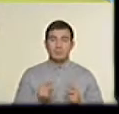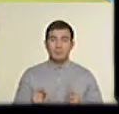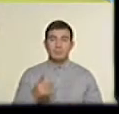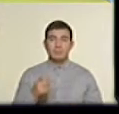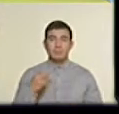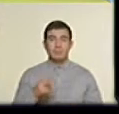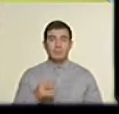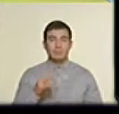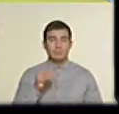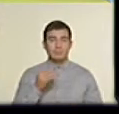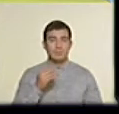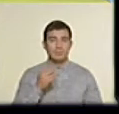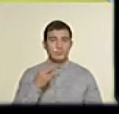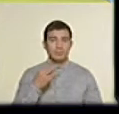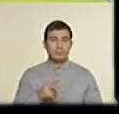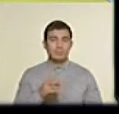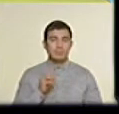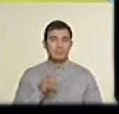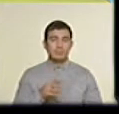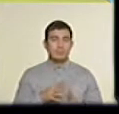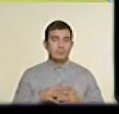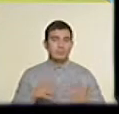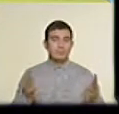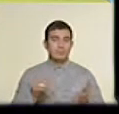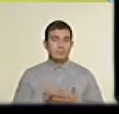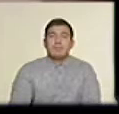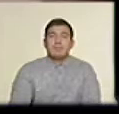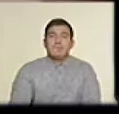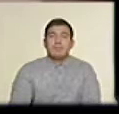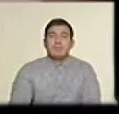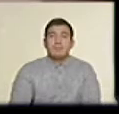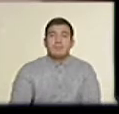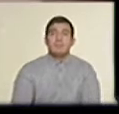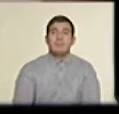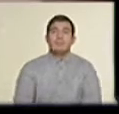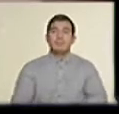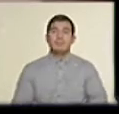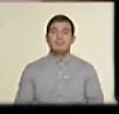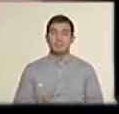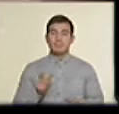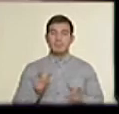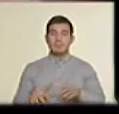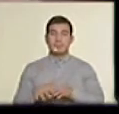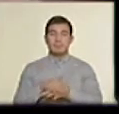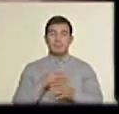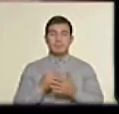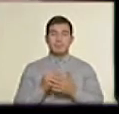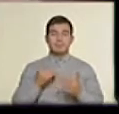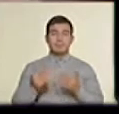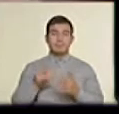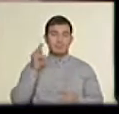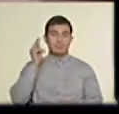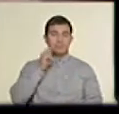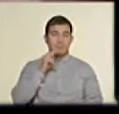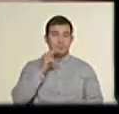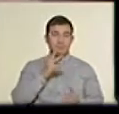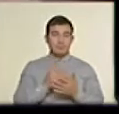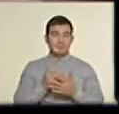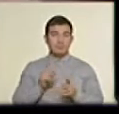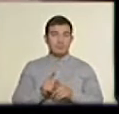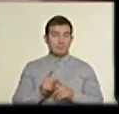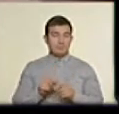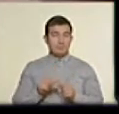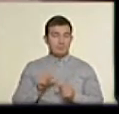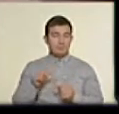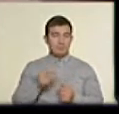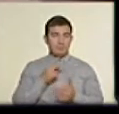kunga kelib mamlakatimizda 120 dan ortiq bosmaxona ham faoliyat ko'rsatmoqda. Aholiga xizmat ko'rsatish sohalari orasida ta'lim ham alohida ahamiyatga